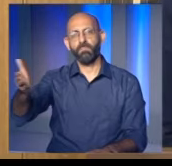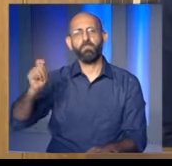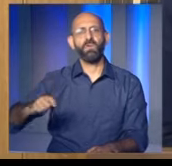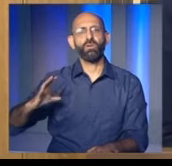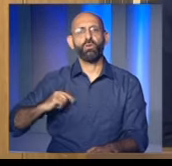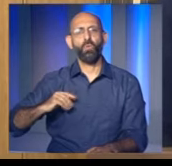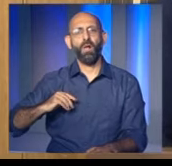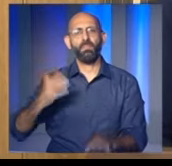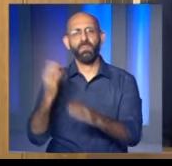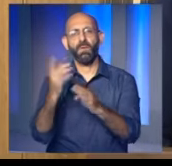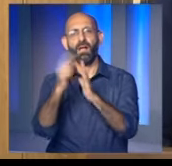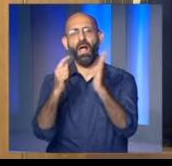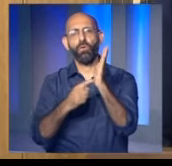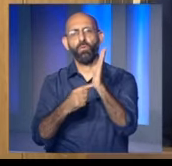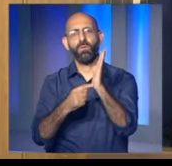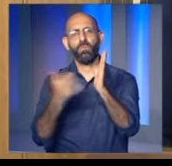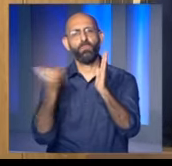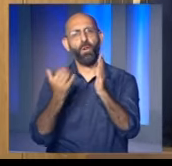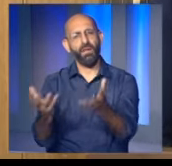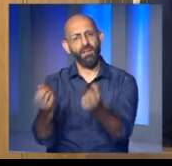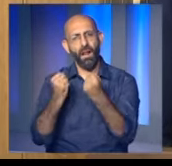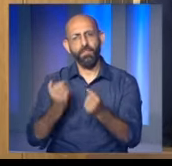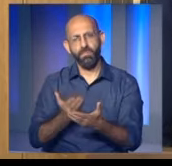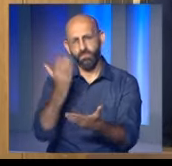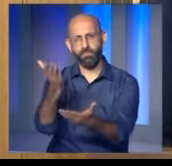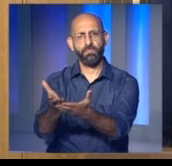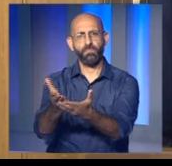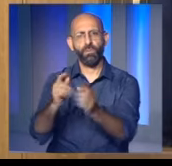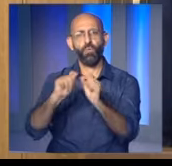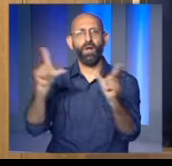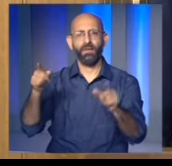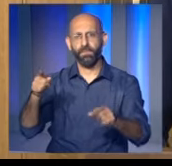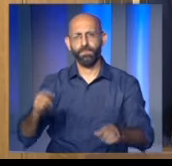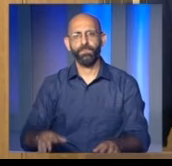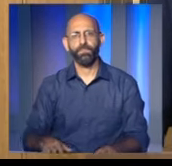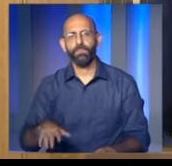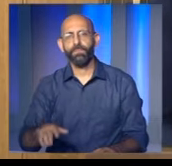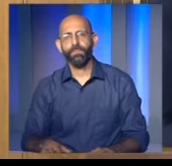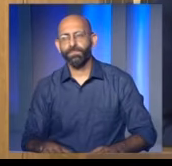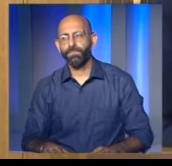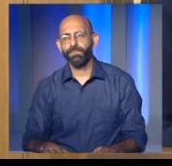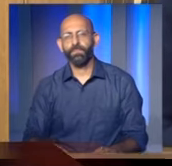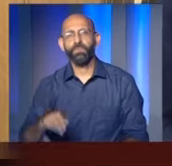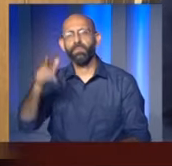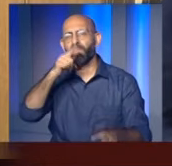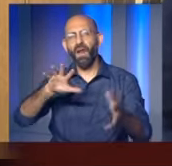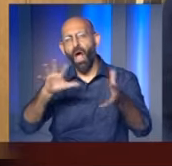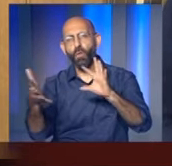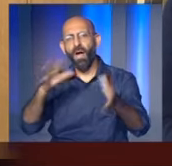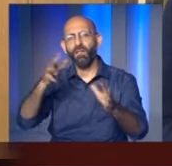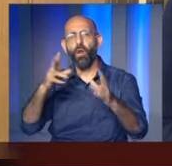مجلس النواب اقتراح قانون يرمي إلى تنظيم ممارسة مهنة الطب الشرعي. بأحيانا كثيرة ببلد لا يسمح